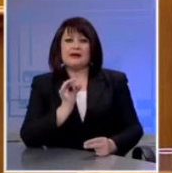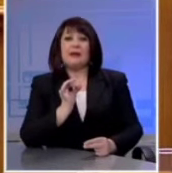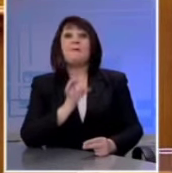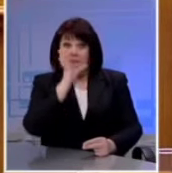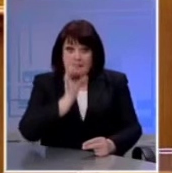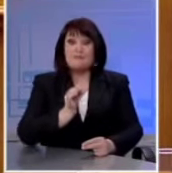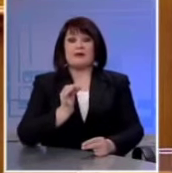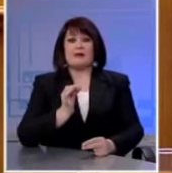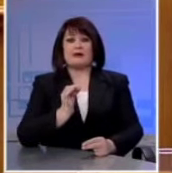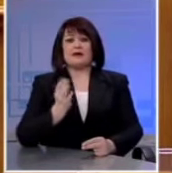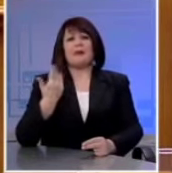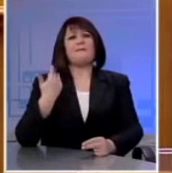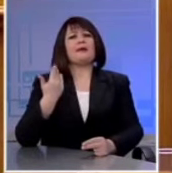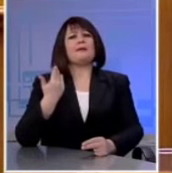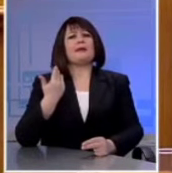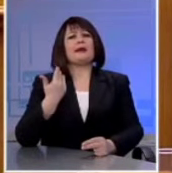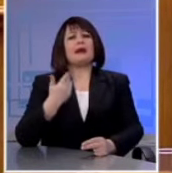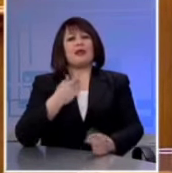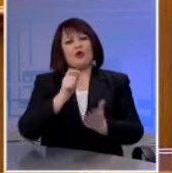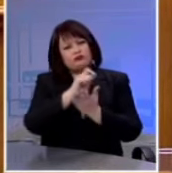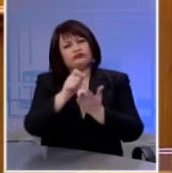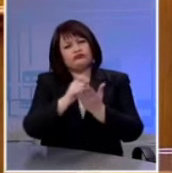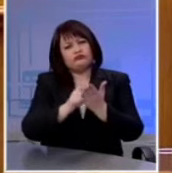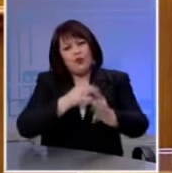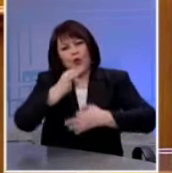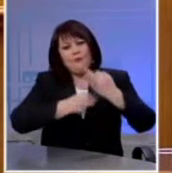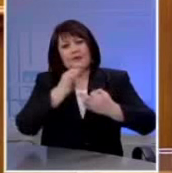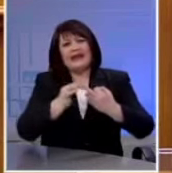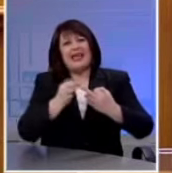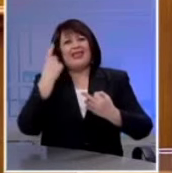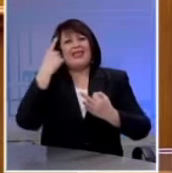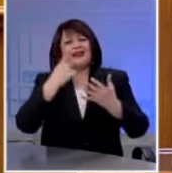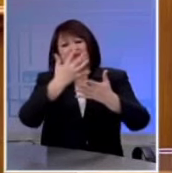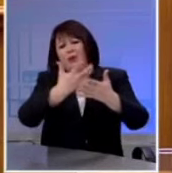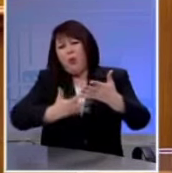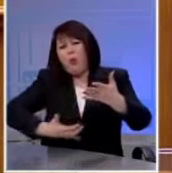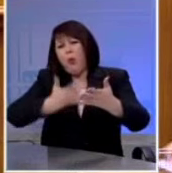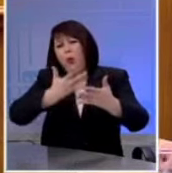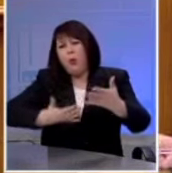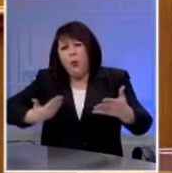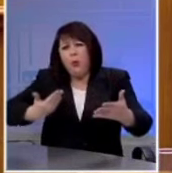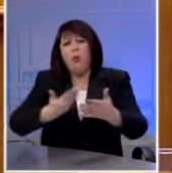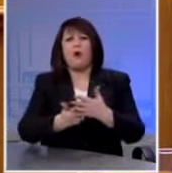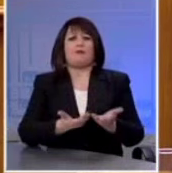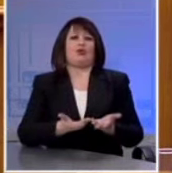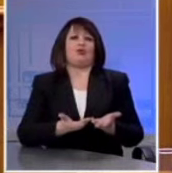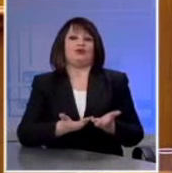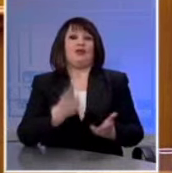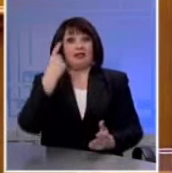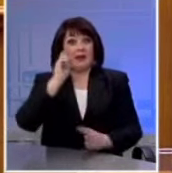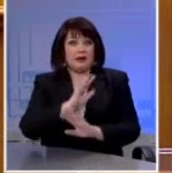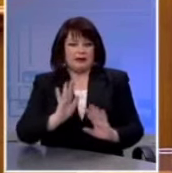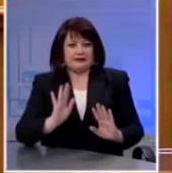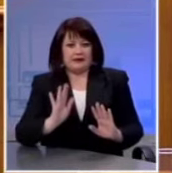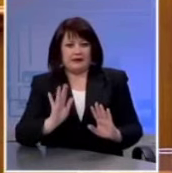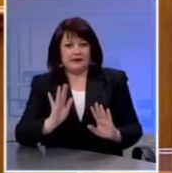ειλικρινά, πριν σχεδιάζοντας αυτή την ομιλία, αυτή την παρέμβαση, δεν ήξερα από πού να αρχίσω και πού να τελειώσω. Διότι